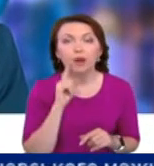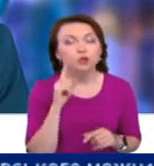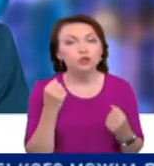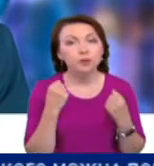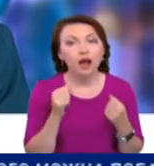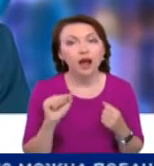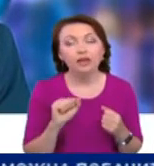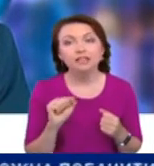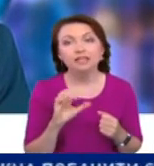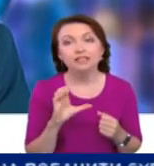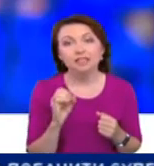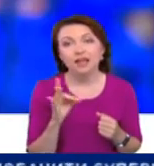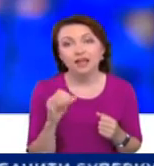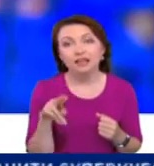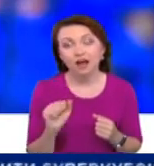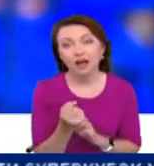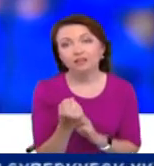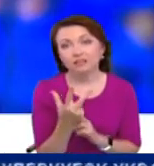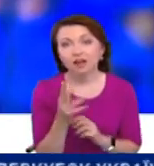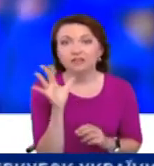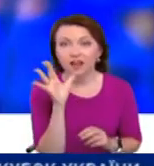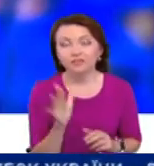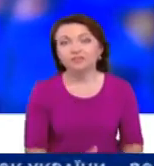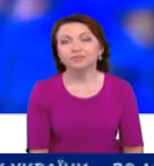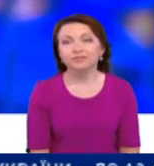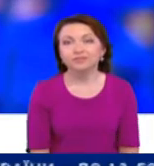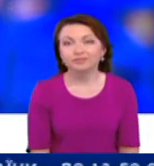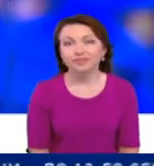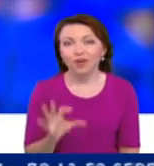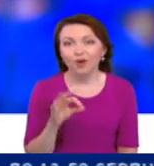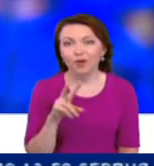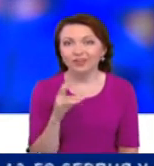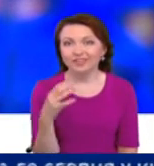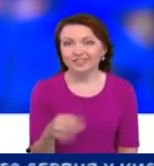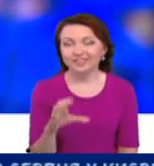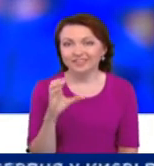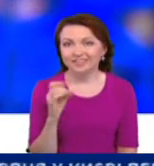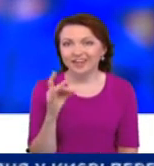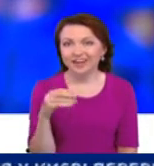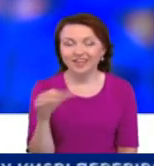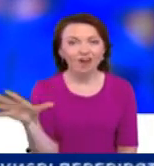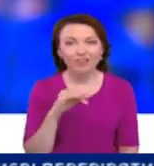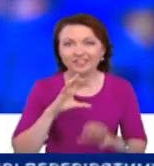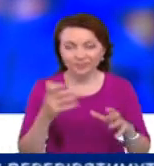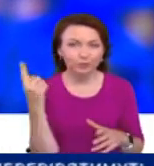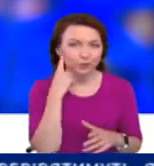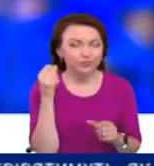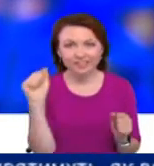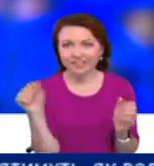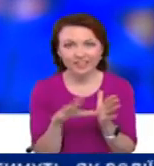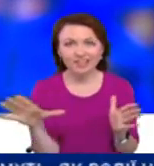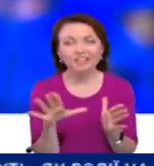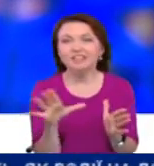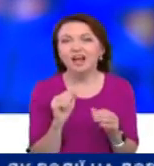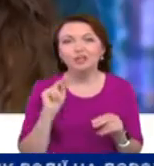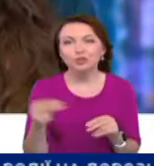это Алексей Середа, ему на сегодняшний день 13 лет. Ну, про Олексія Середу вже весь світ почув. Він став такою сенсацією